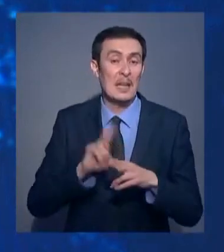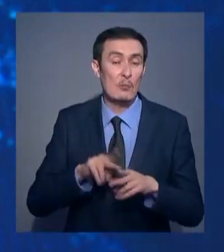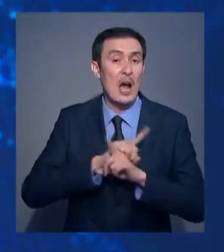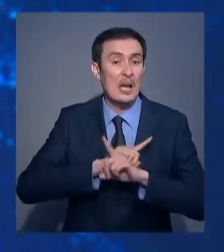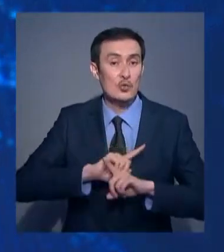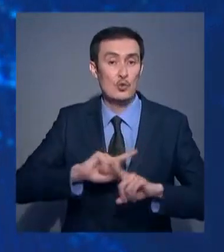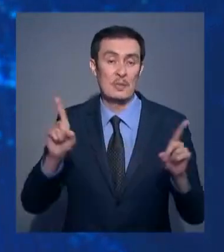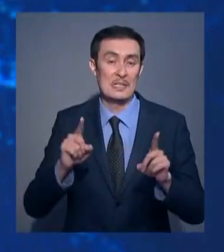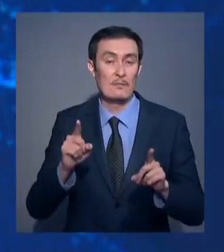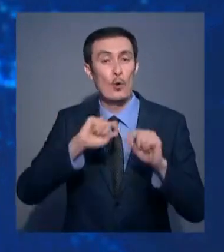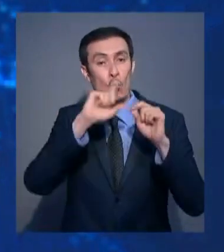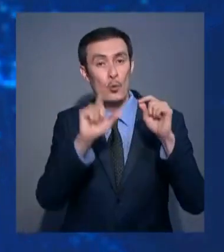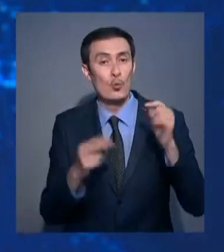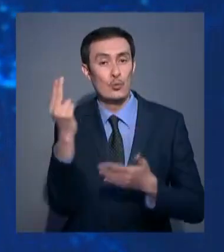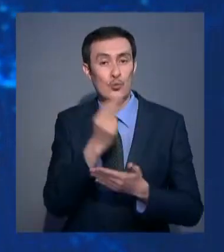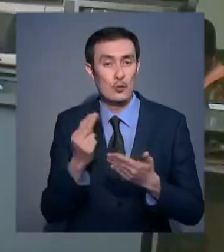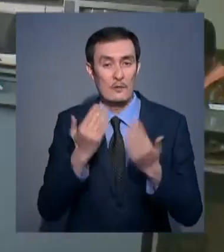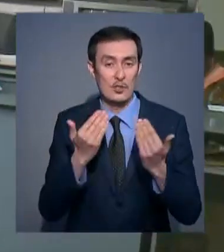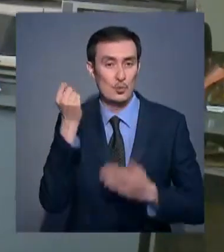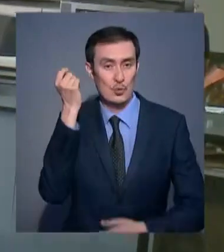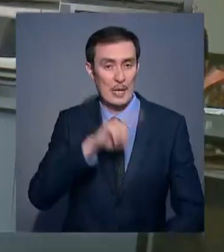особенностях разбиралась Анастасия Валикжанина.